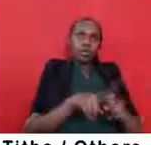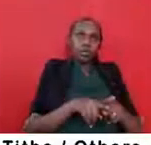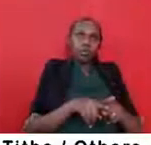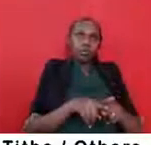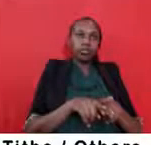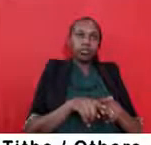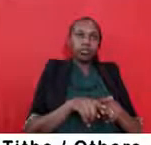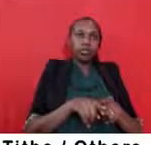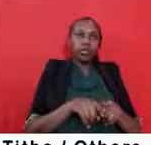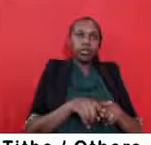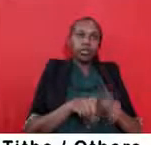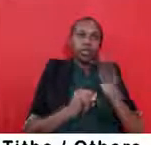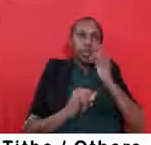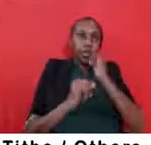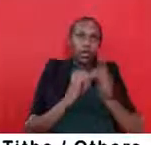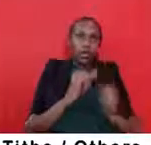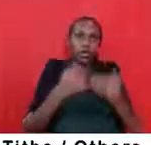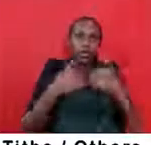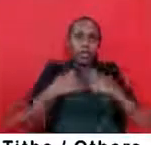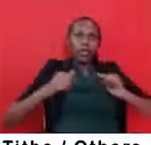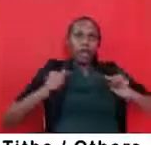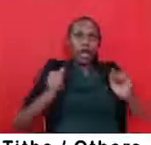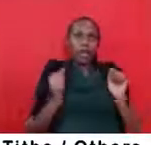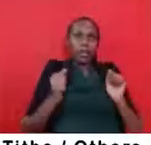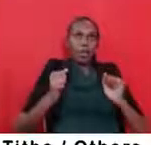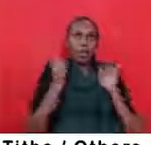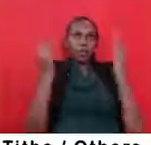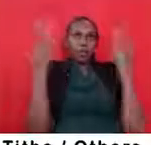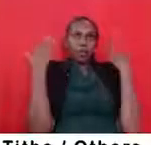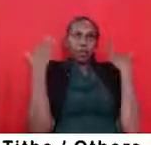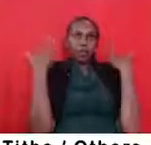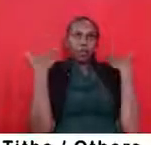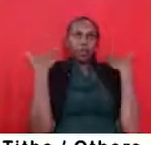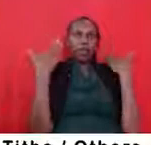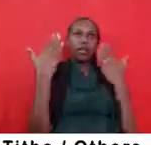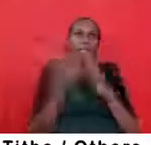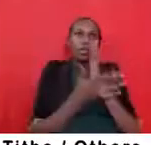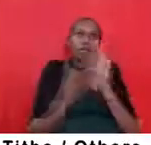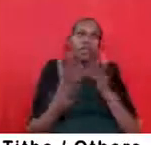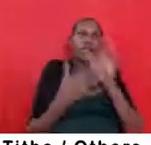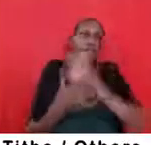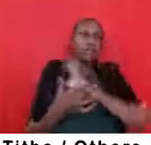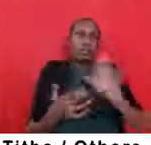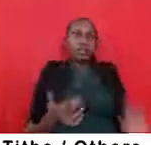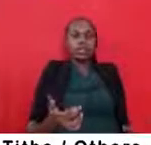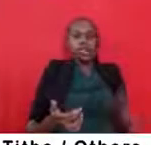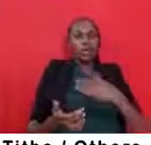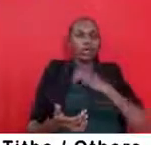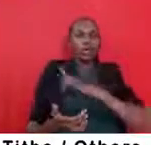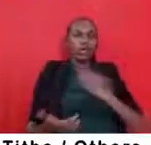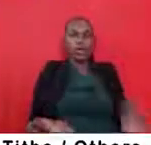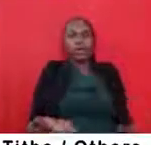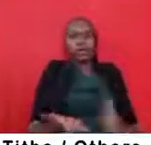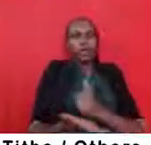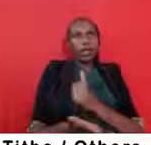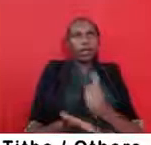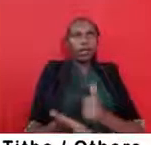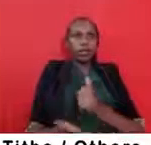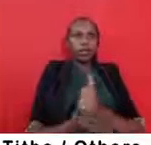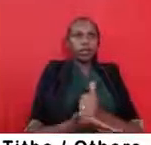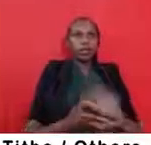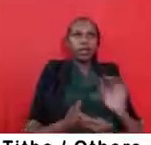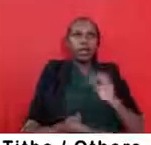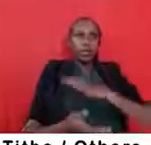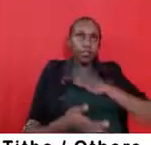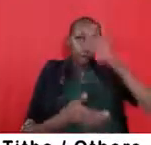matakatifu, na mwisho tufikie furaha yake ya milele kwa Yesu Kristo Bwana wetu. Amen. Baba